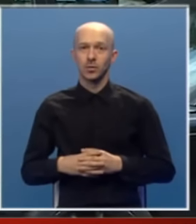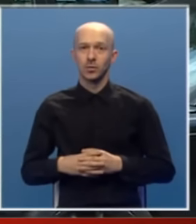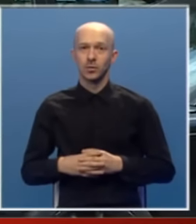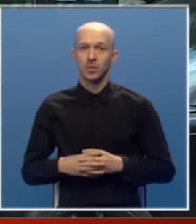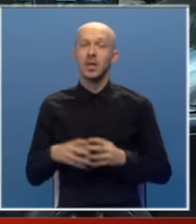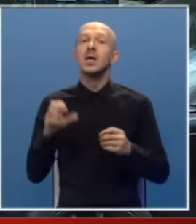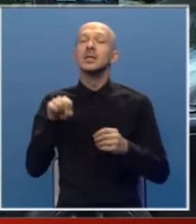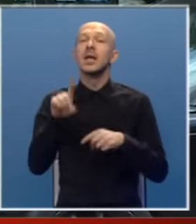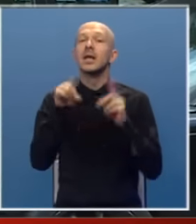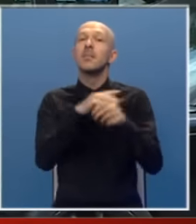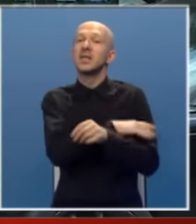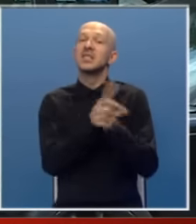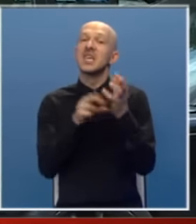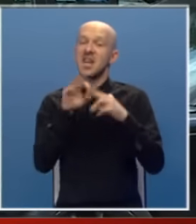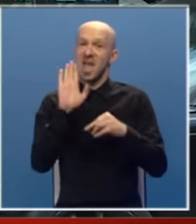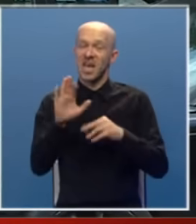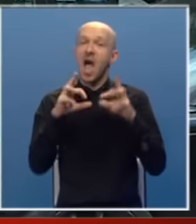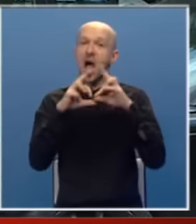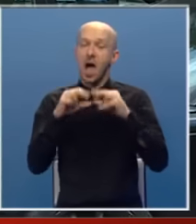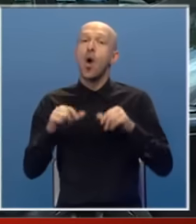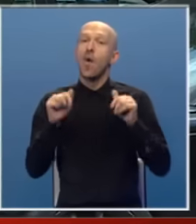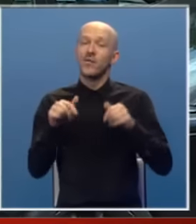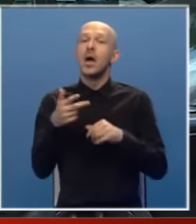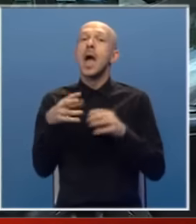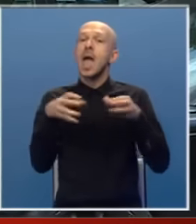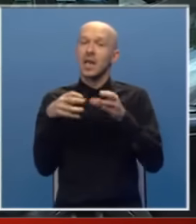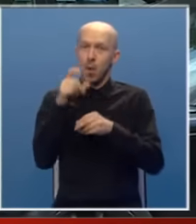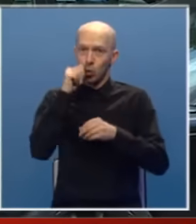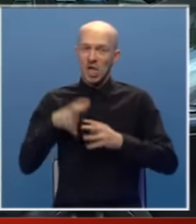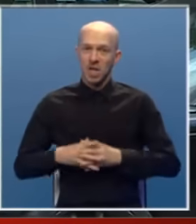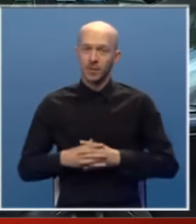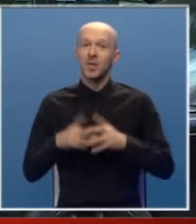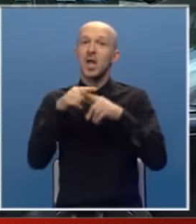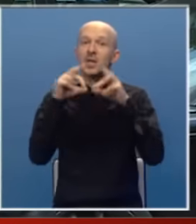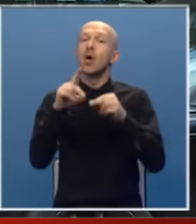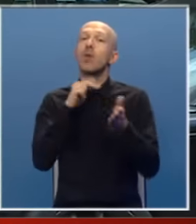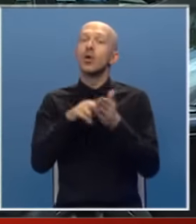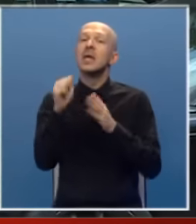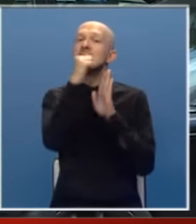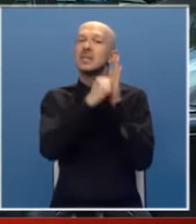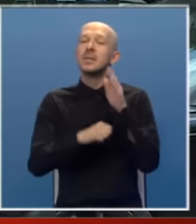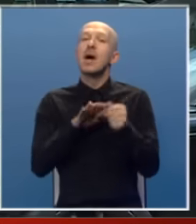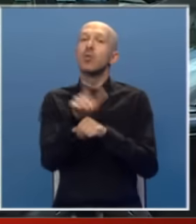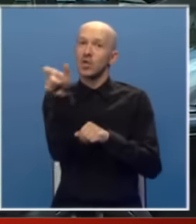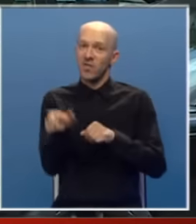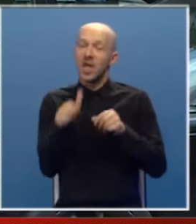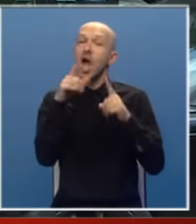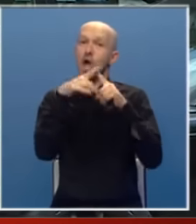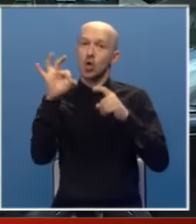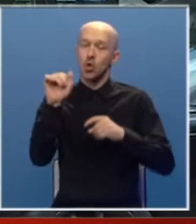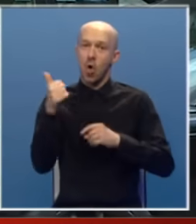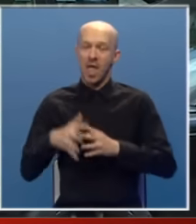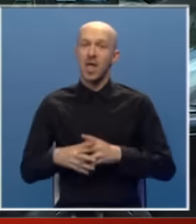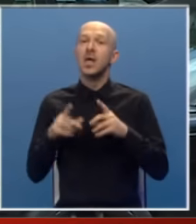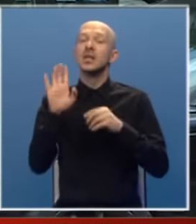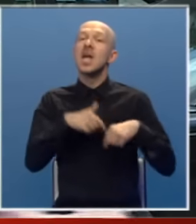da vrši se određeni pritisak na njega, a ova ekipa je ta koja je pokrenula disciplinsku protiv njega i to je